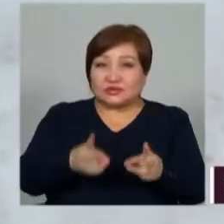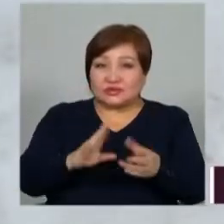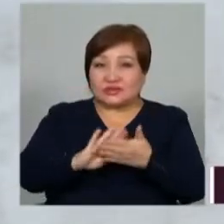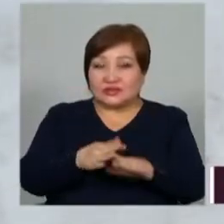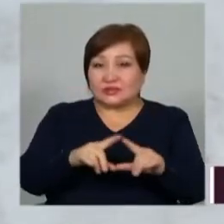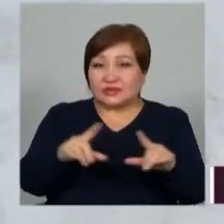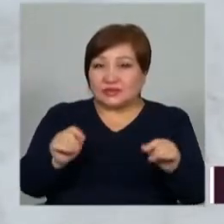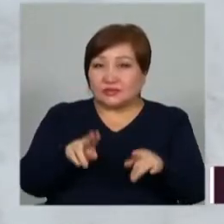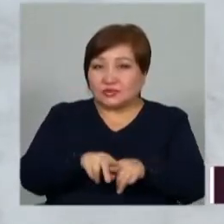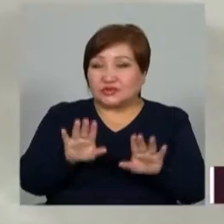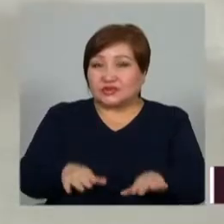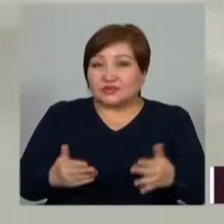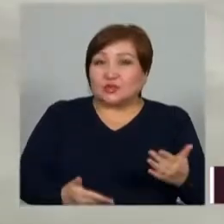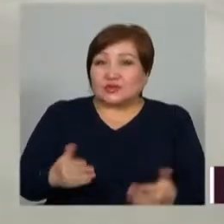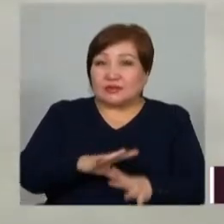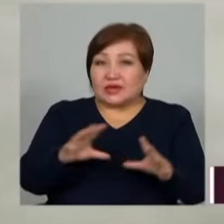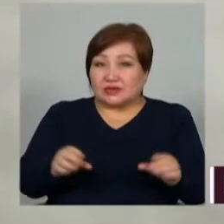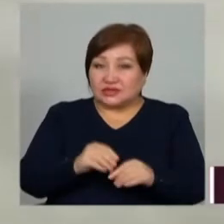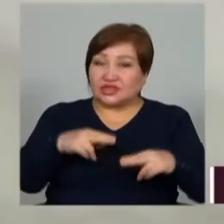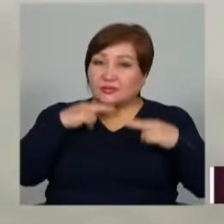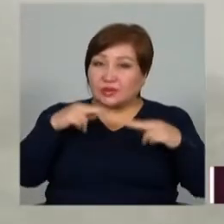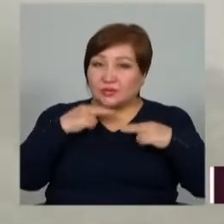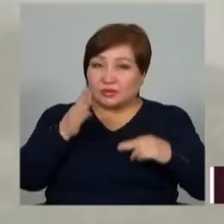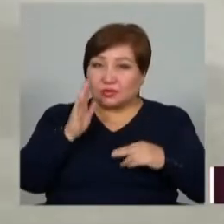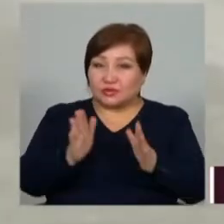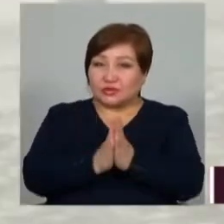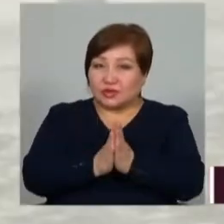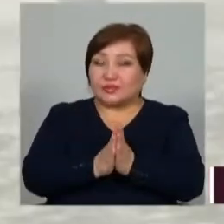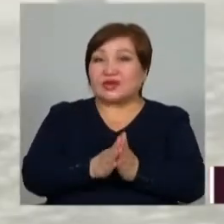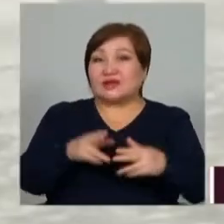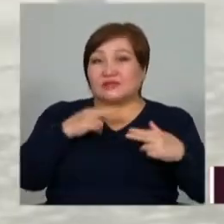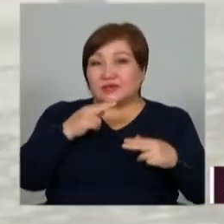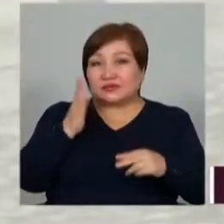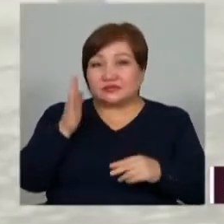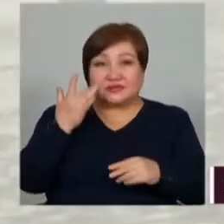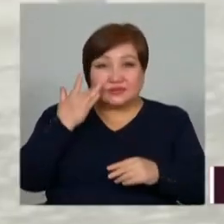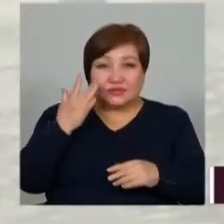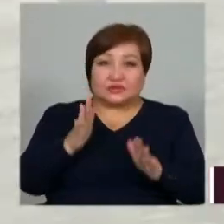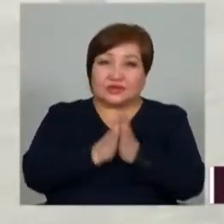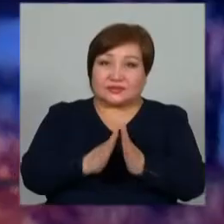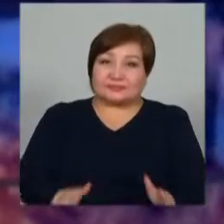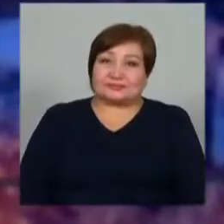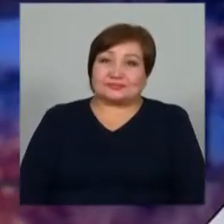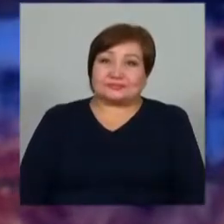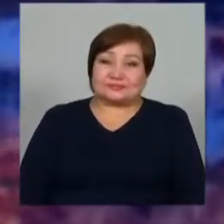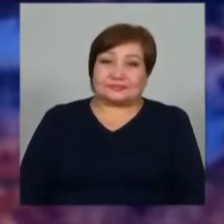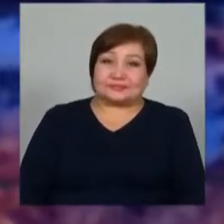ретте жергілікті тұрғындардан барынша абай болуды сұрап, сақтық шараларын ұмытпауға шақырды.